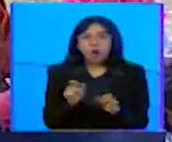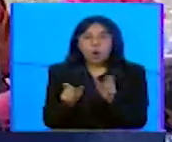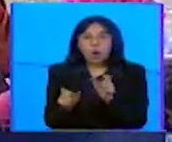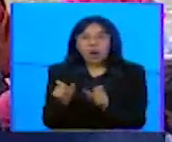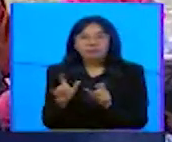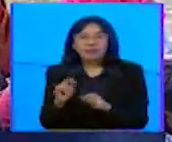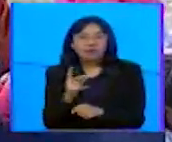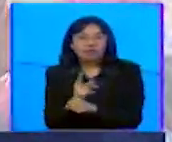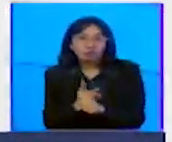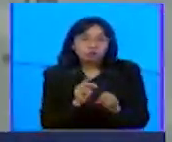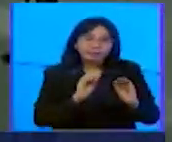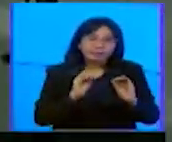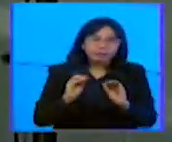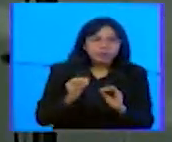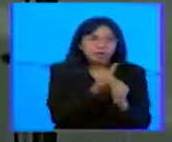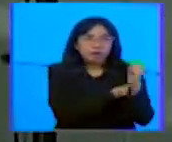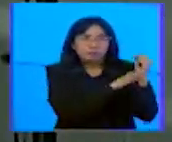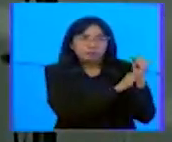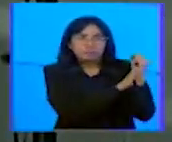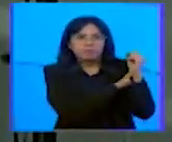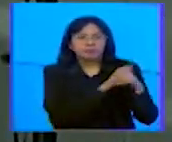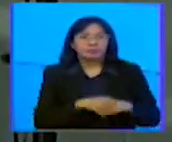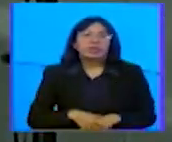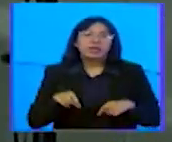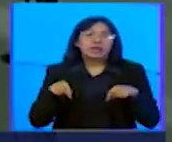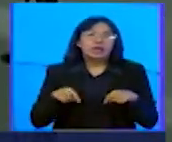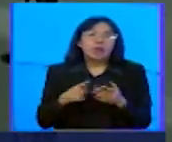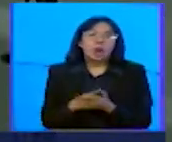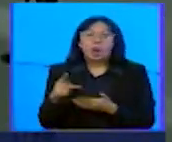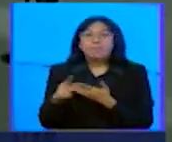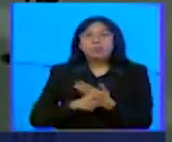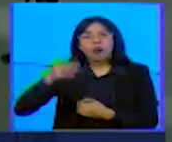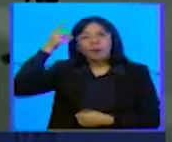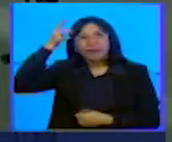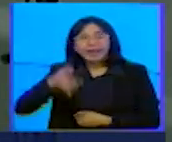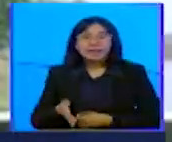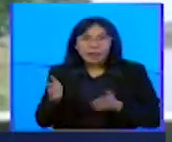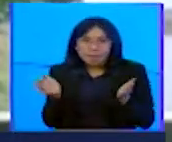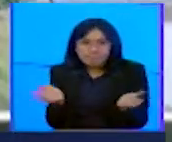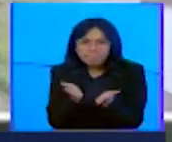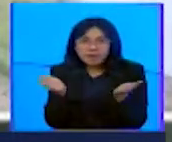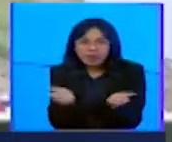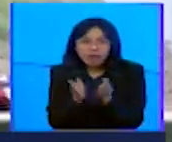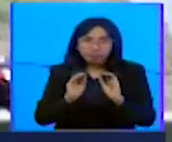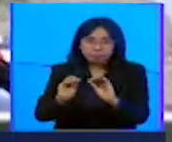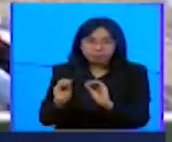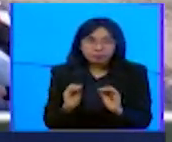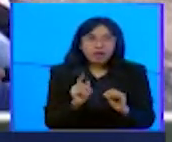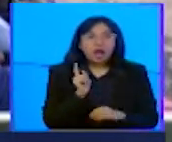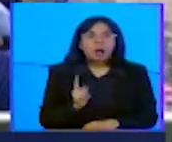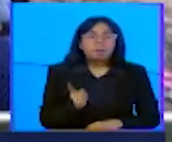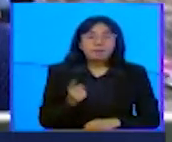di sekolah ini. Ini juga bagian dari program desa binaan kami di MNC Peduli, di mana kita